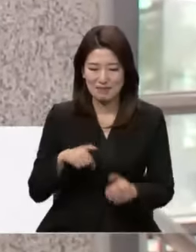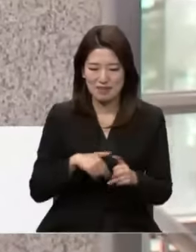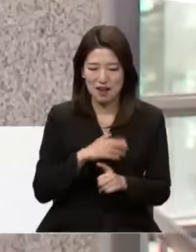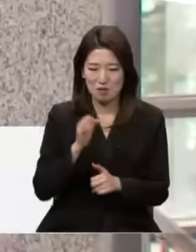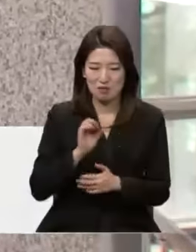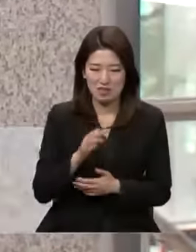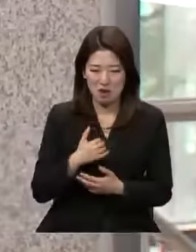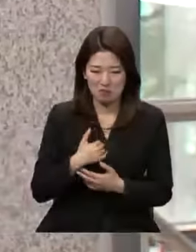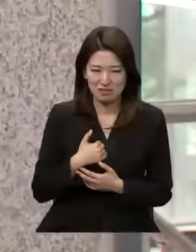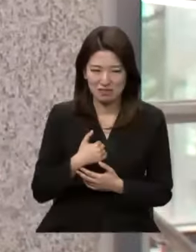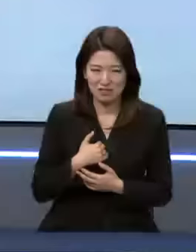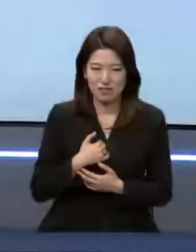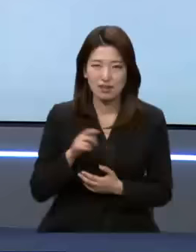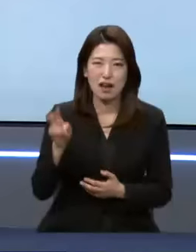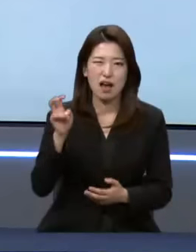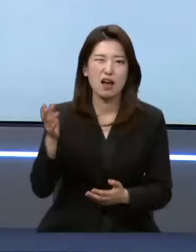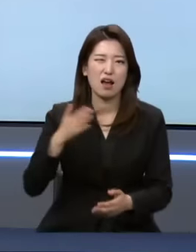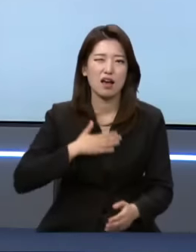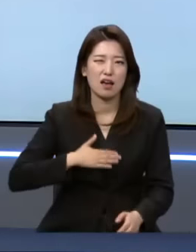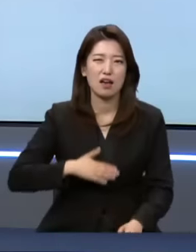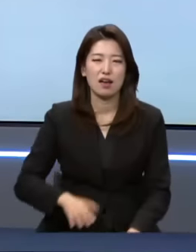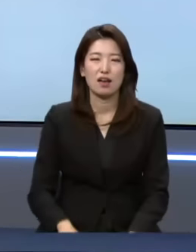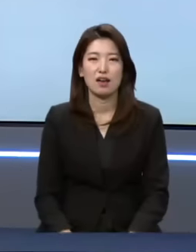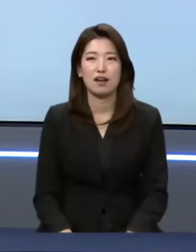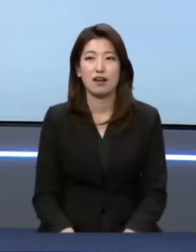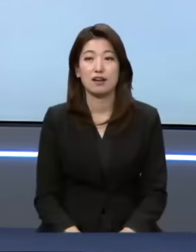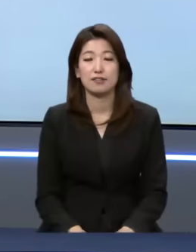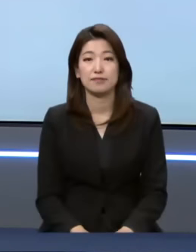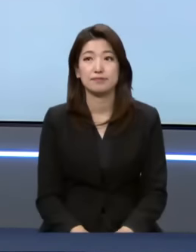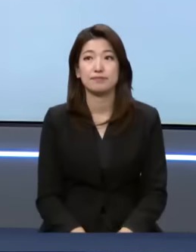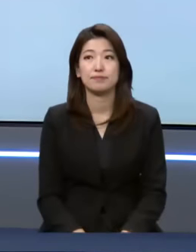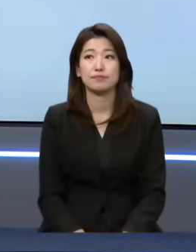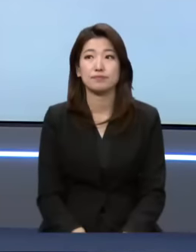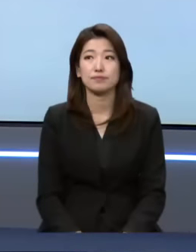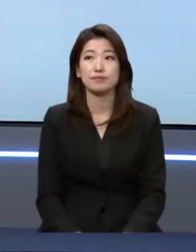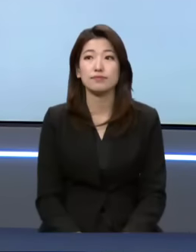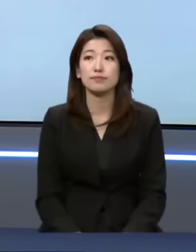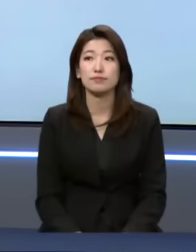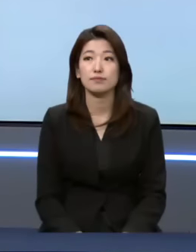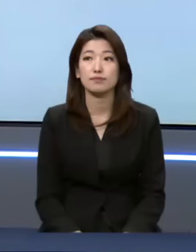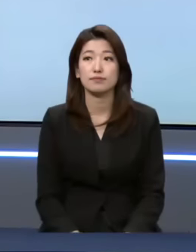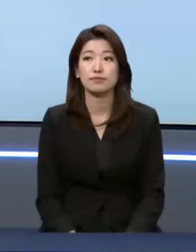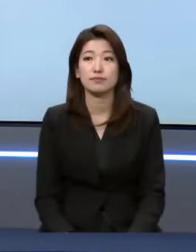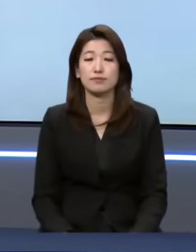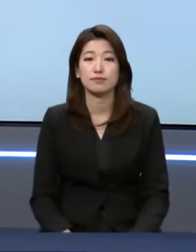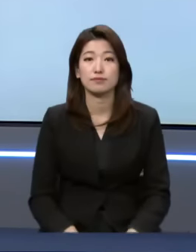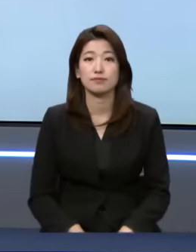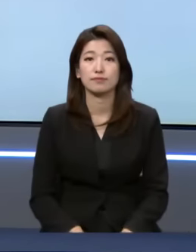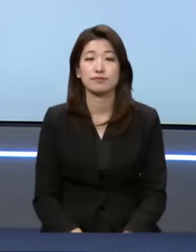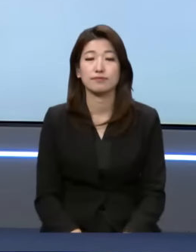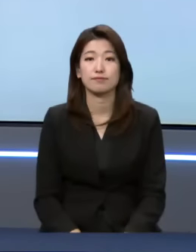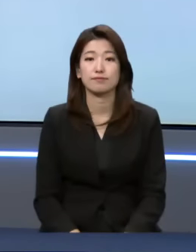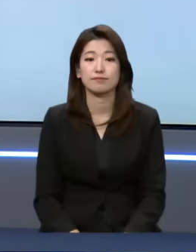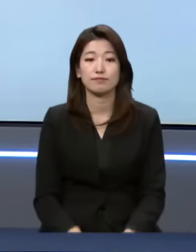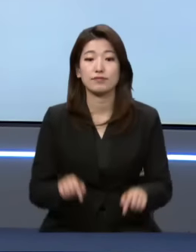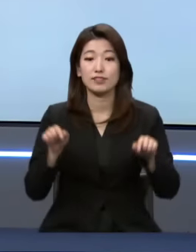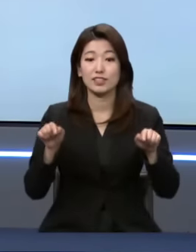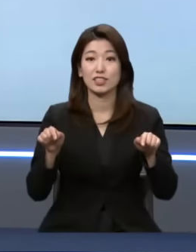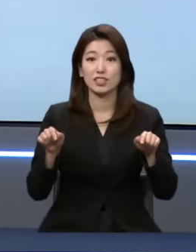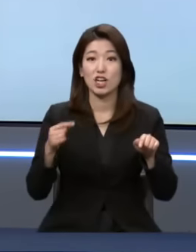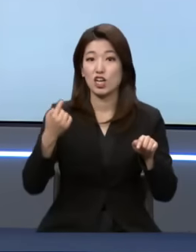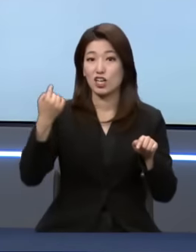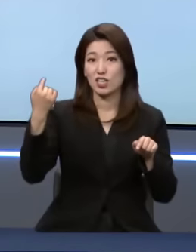빠졌구나 하는 것을네 지금 보신 모습 양문석 후보 장성민 후보가 만났습니다 만난 이후